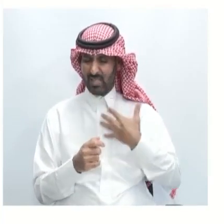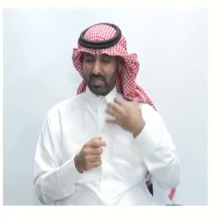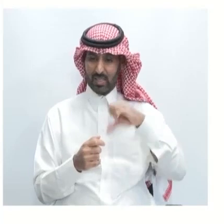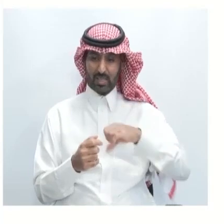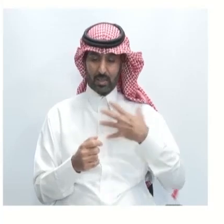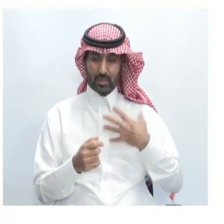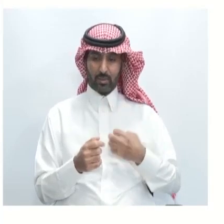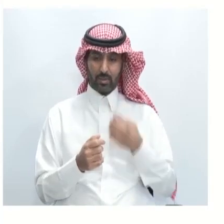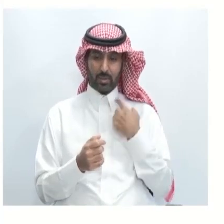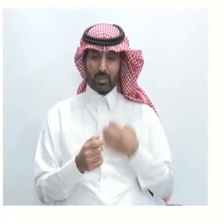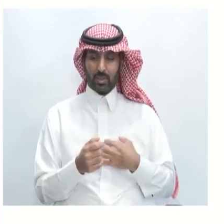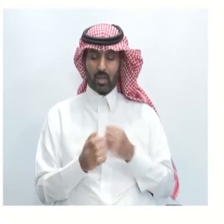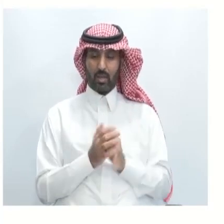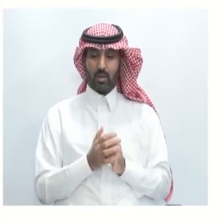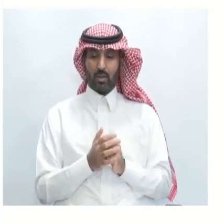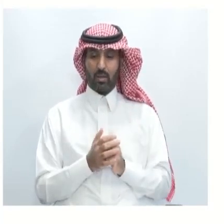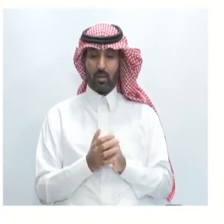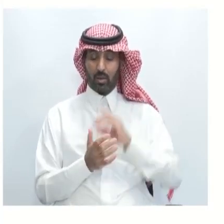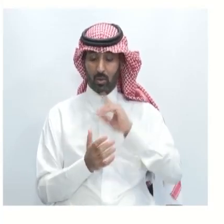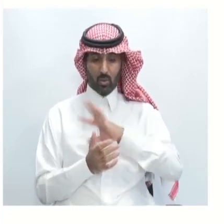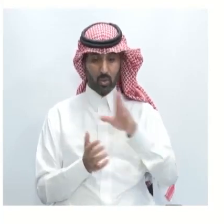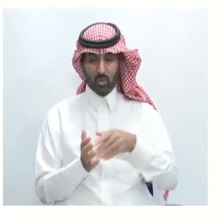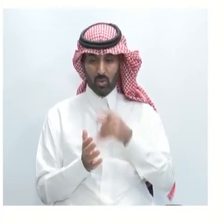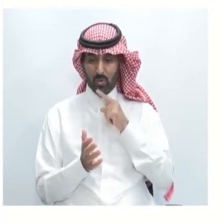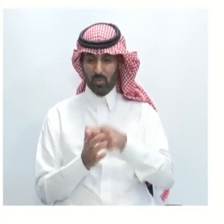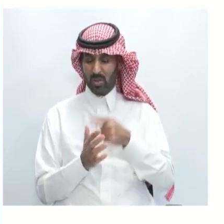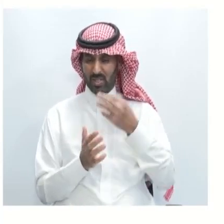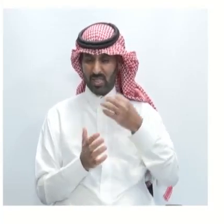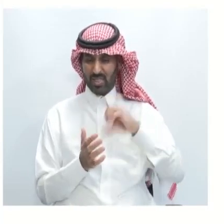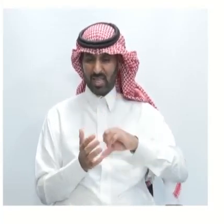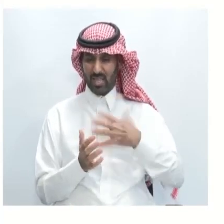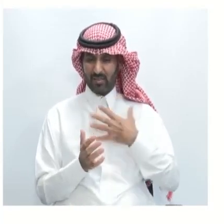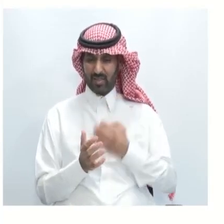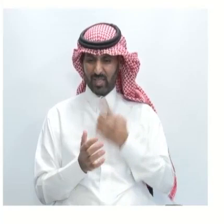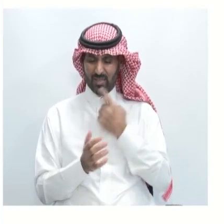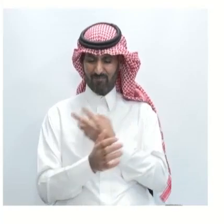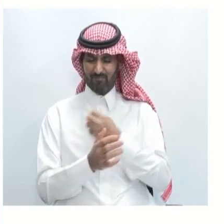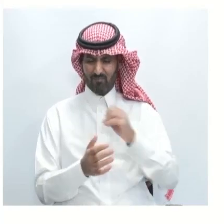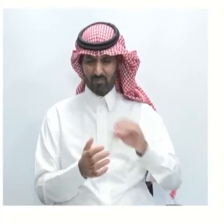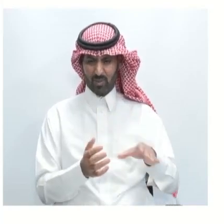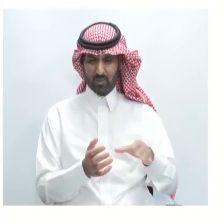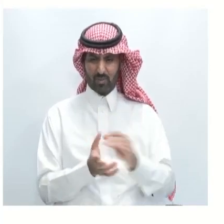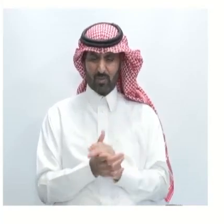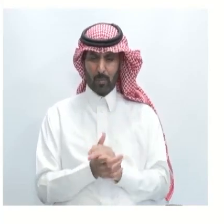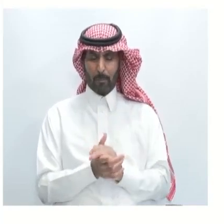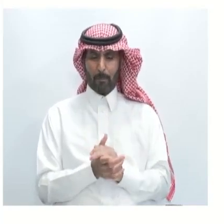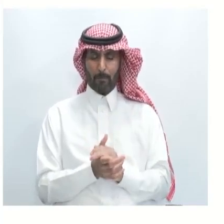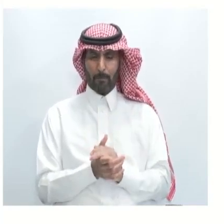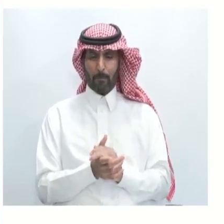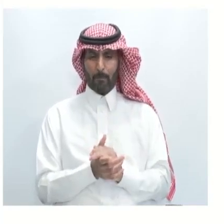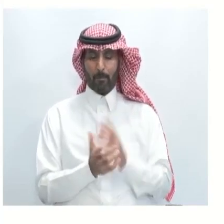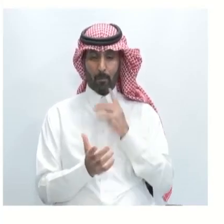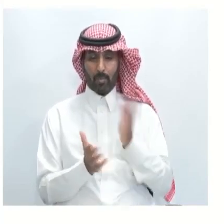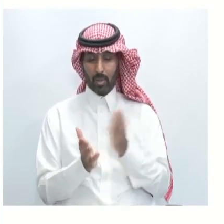المقدمه الكبرى السالبه كل ما هو ضارب الصحه غير مرغوب طيب ما